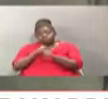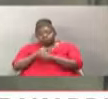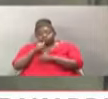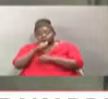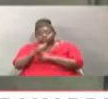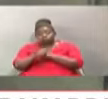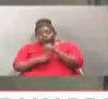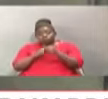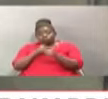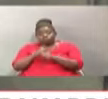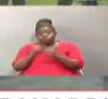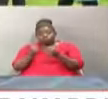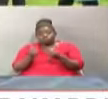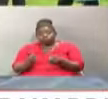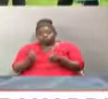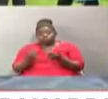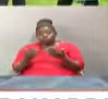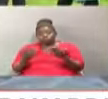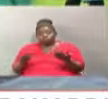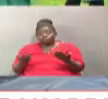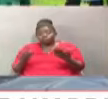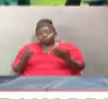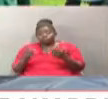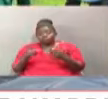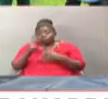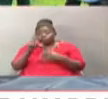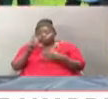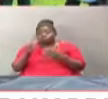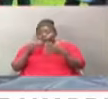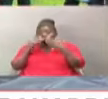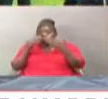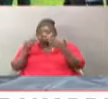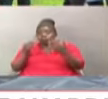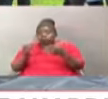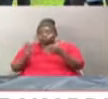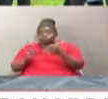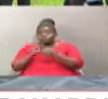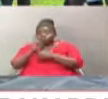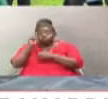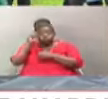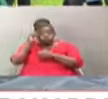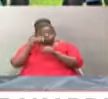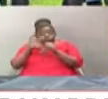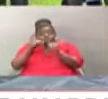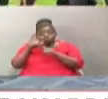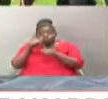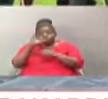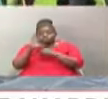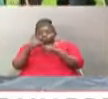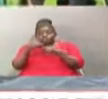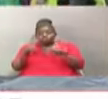buli mwaka n'otubeererawo. Ssentebe n'abavubi be bazizza Nabi Kakande olw'okubalowoozaako ku buli